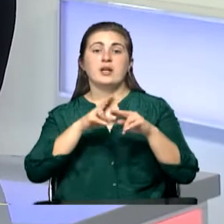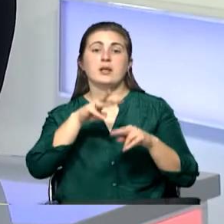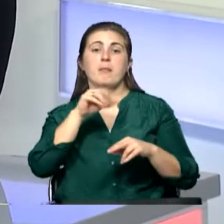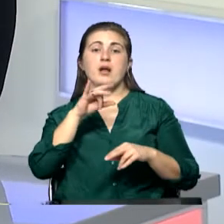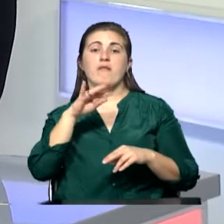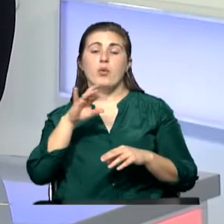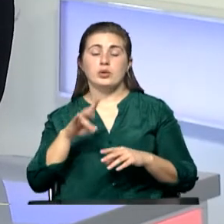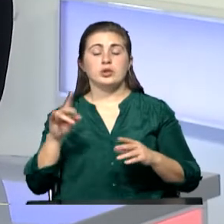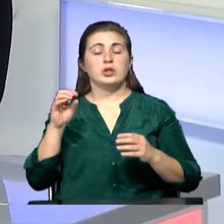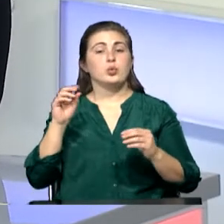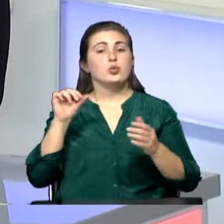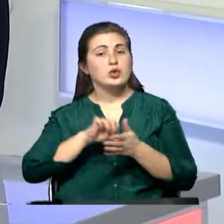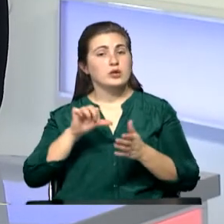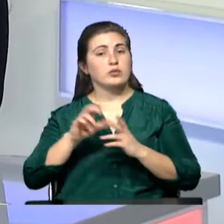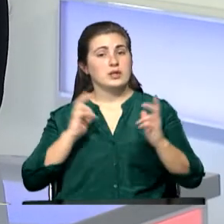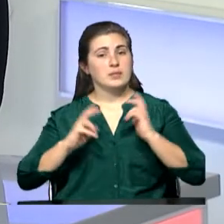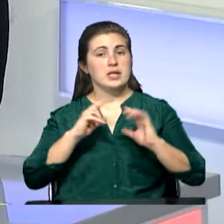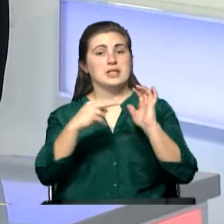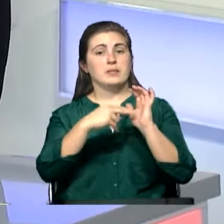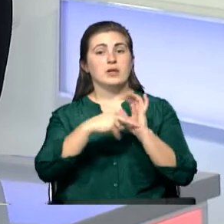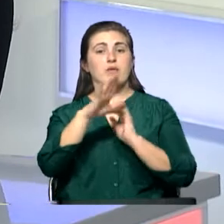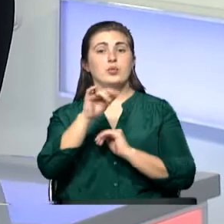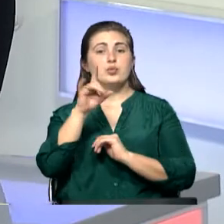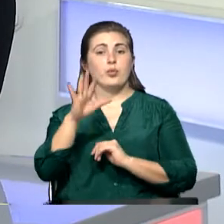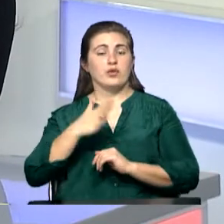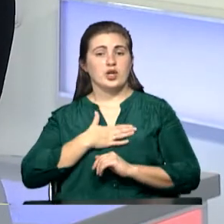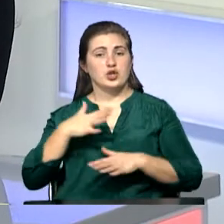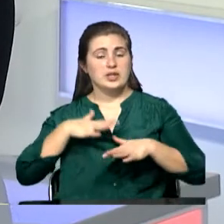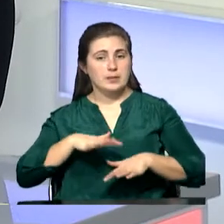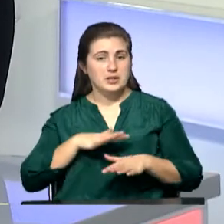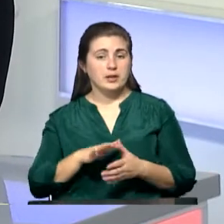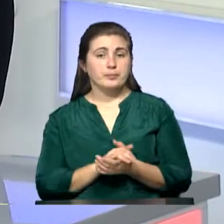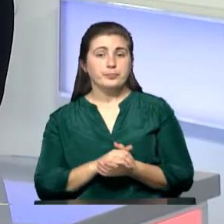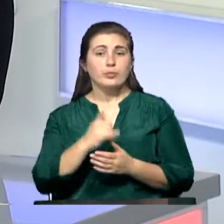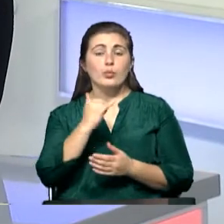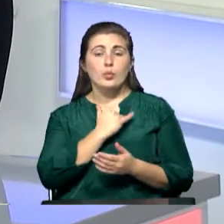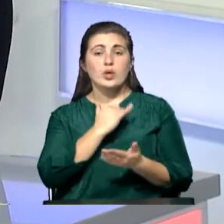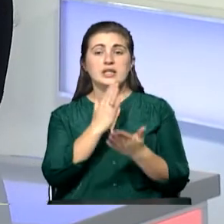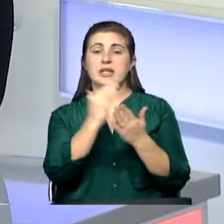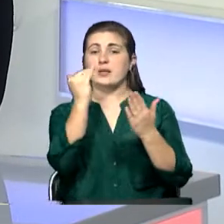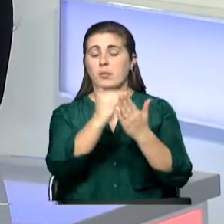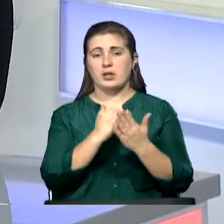участвуют студенты семи вузов наших крымских. У нас есть